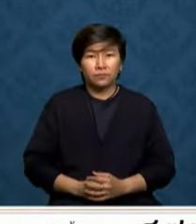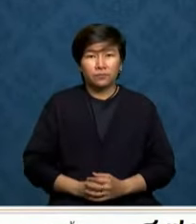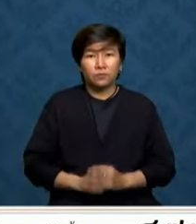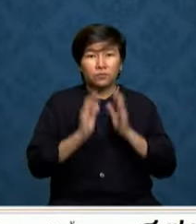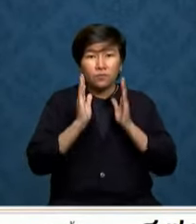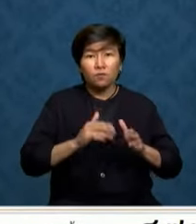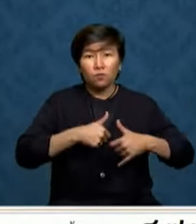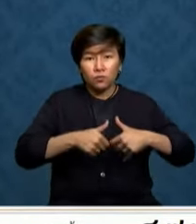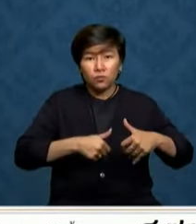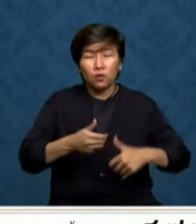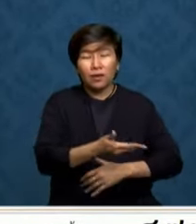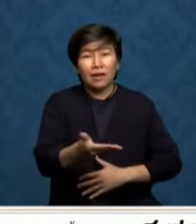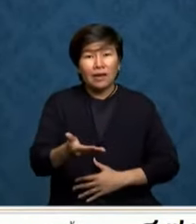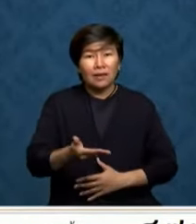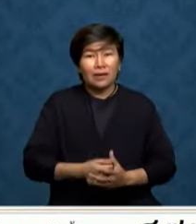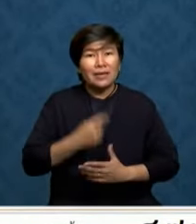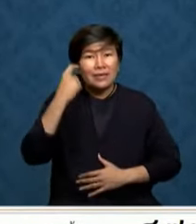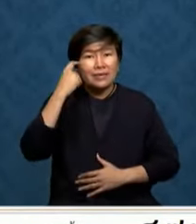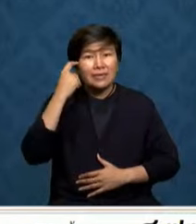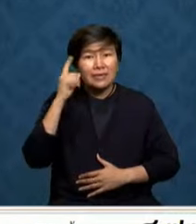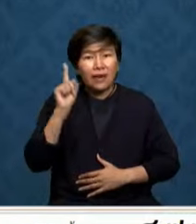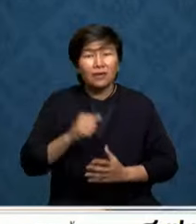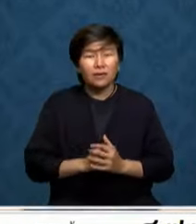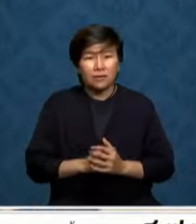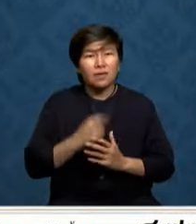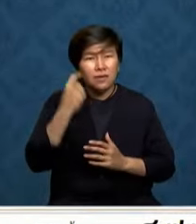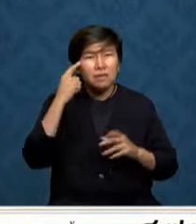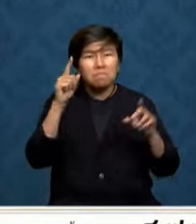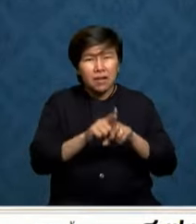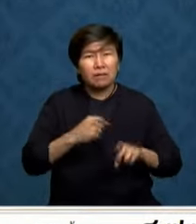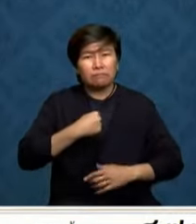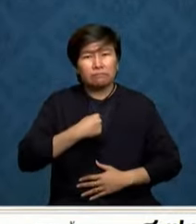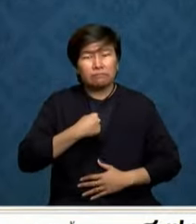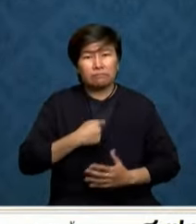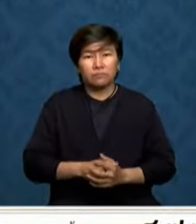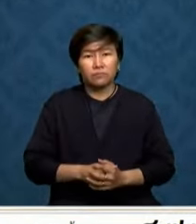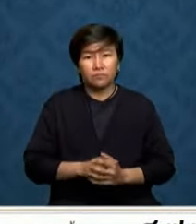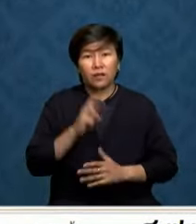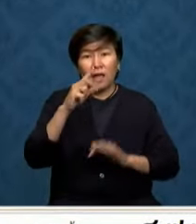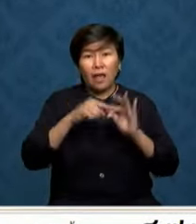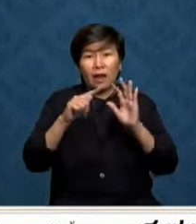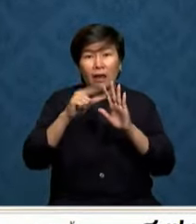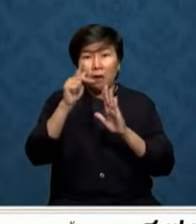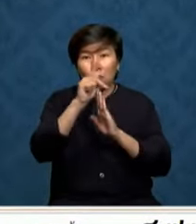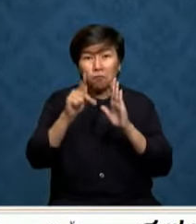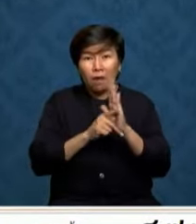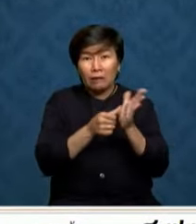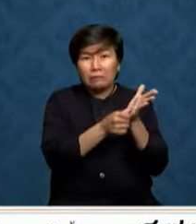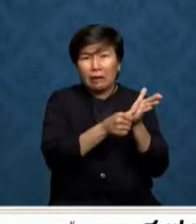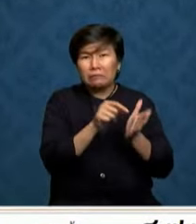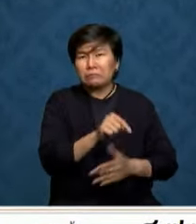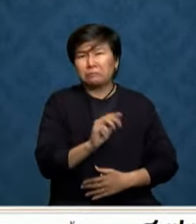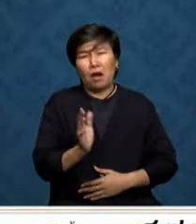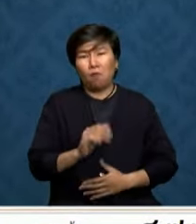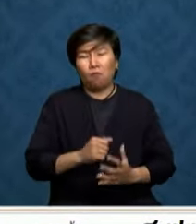ชนอีกจำนวนมากของประเทศไทยก็ไม่เห็นด้วยกับร่างพระราชบัญญัติกฎหมายฉบับนี้ที่จะไปทำลาย